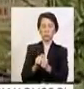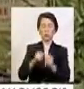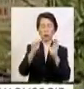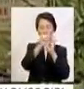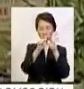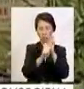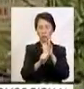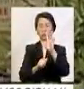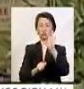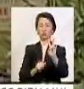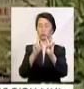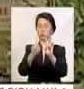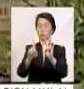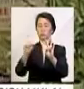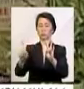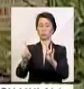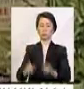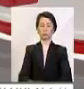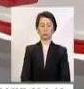711.